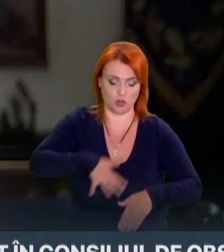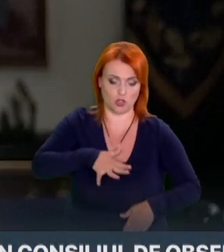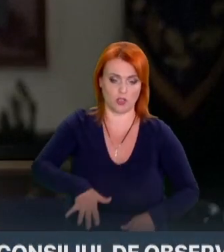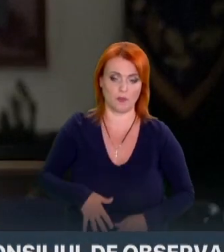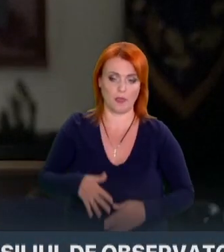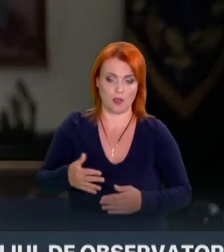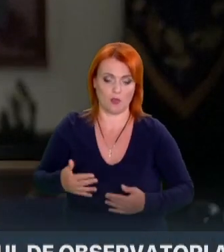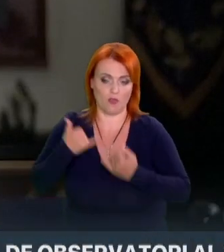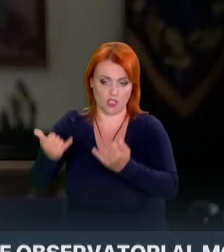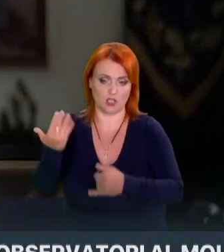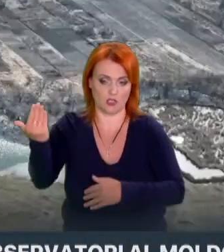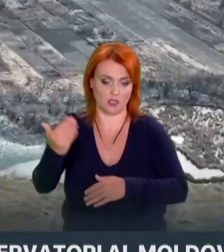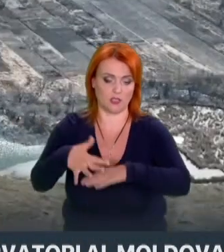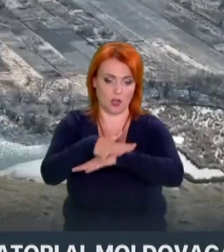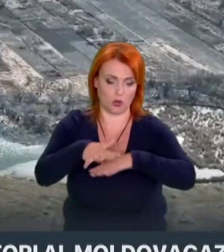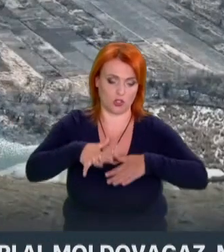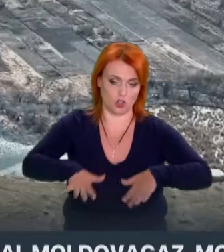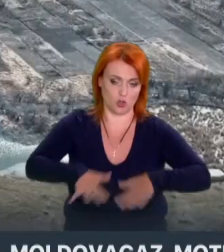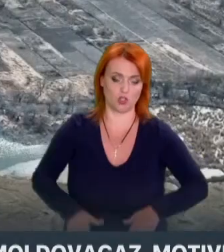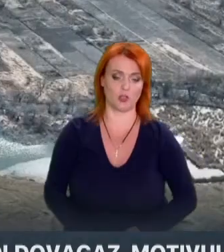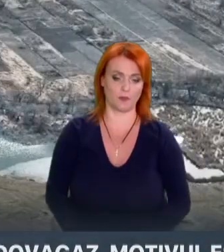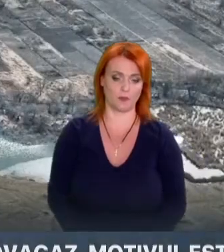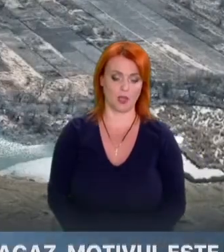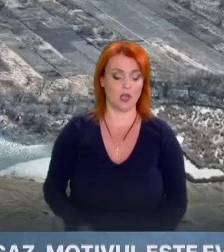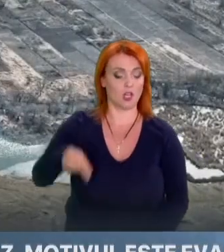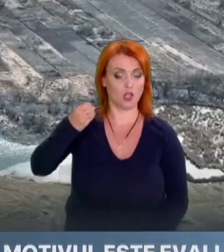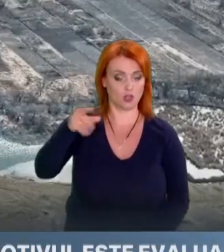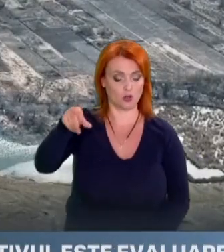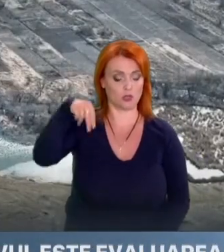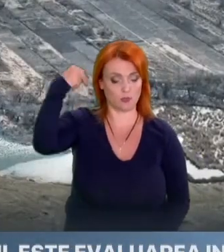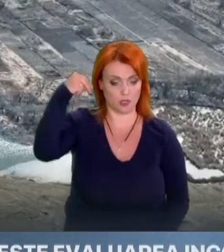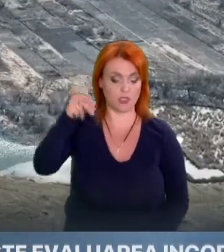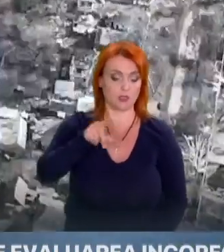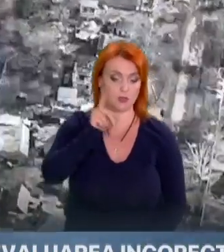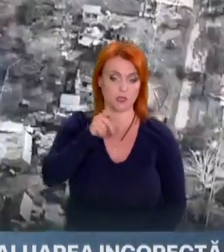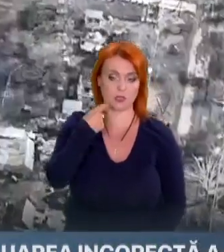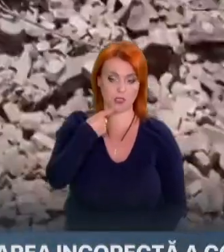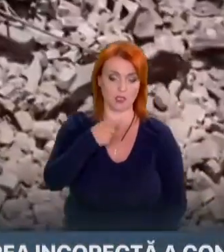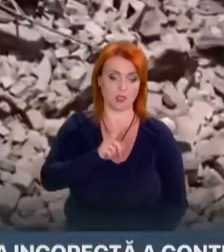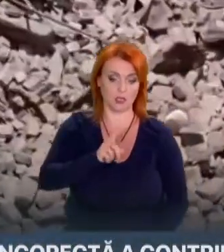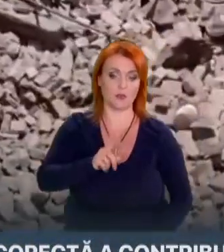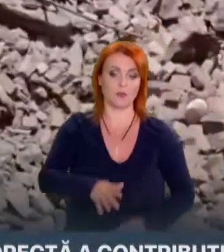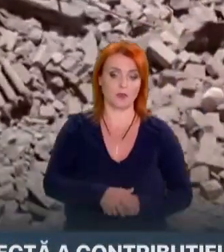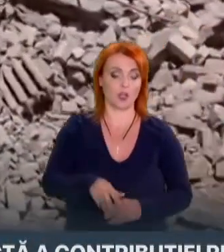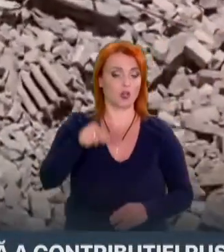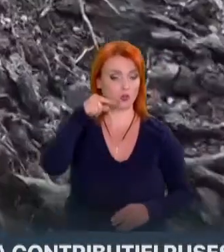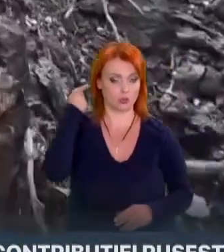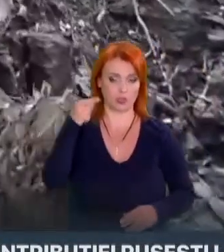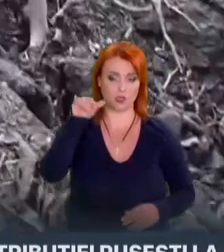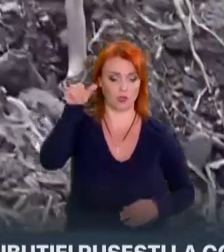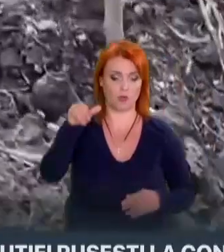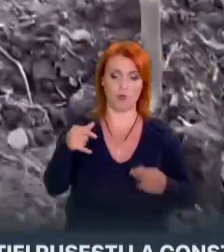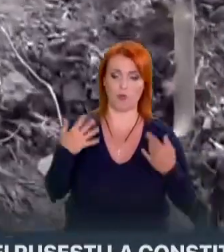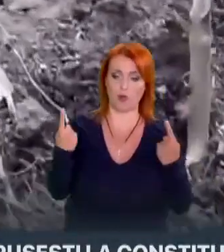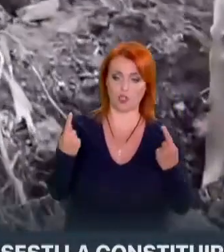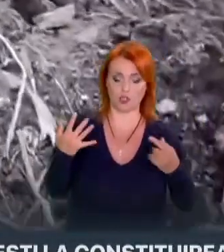нами захищаю свободу. În același timp, Volodymyr Zelensky a declarat că forțele ruse suferă înfrângeri cruciale pe frontul